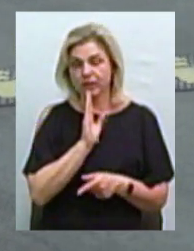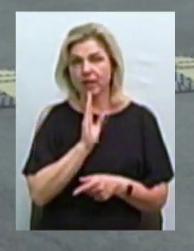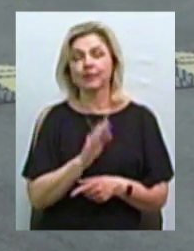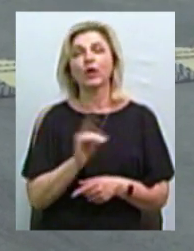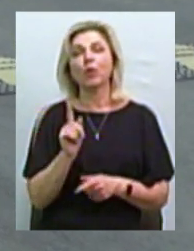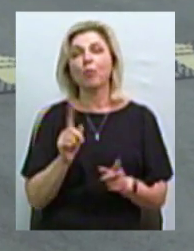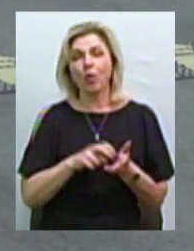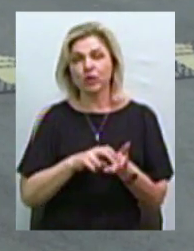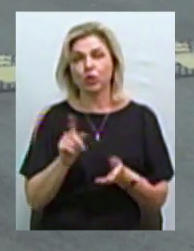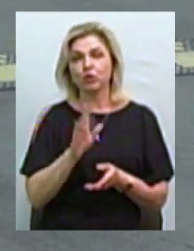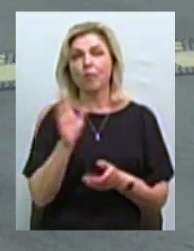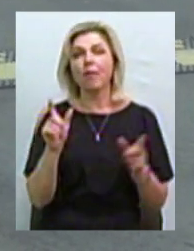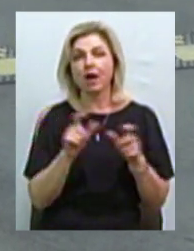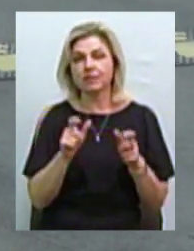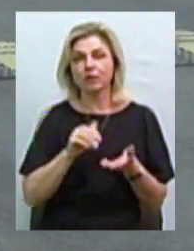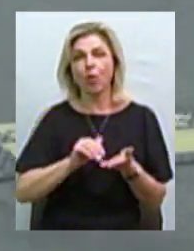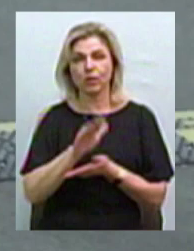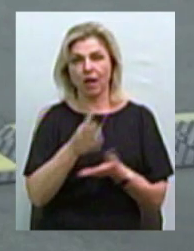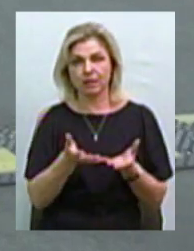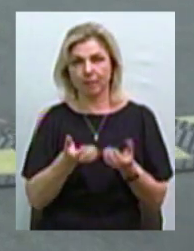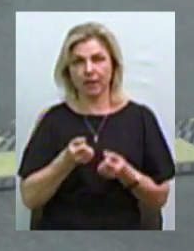що в магазинах відмовлятимуть приймати монети.